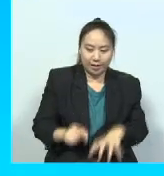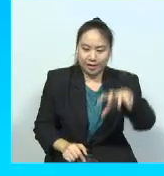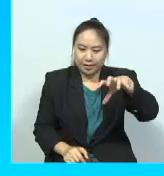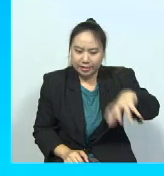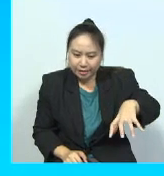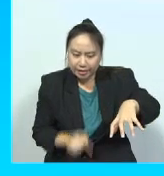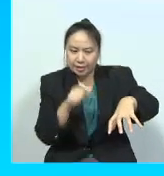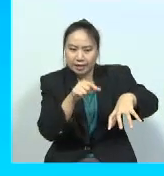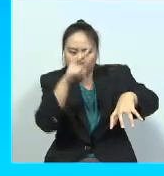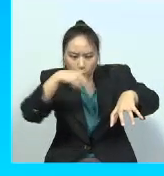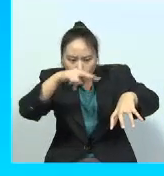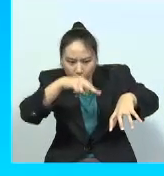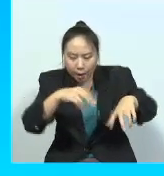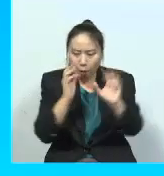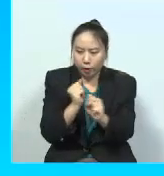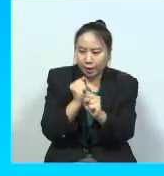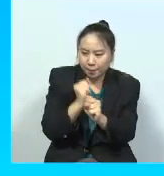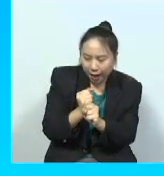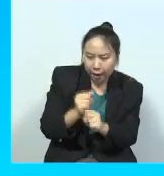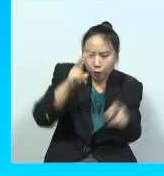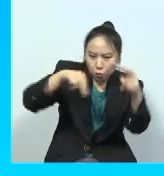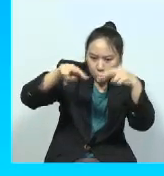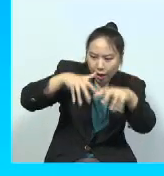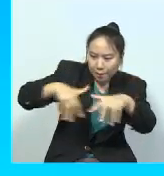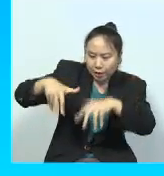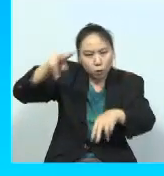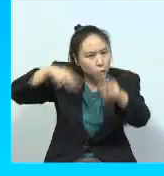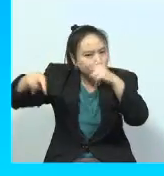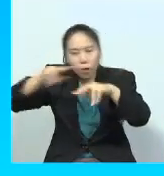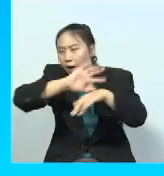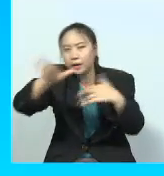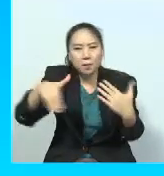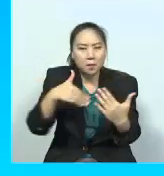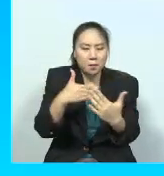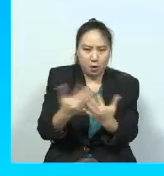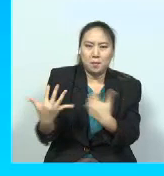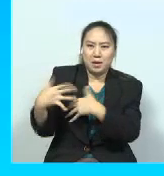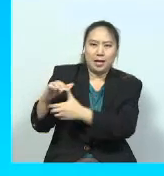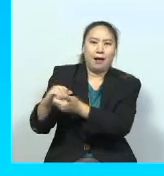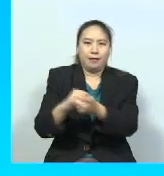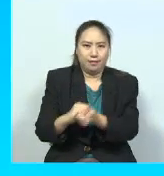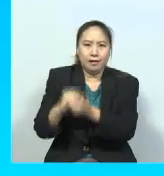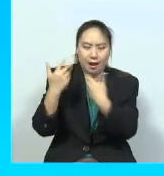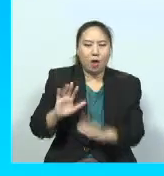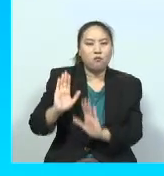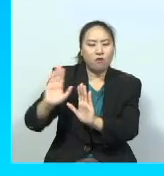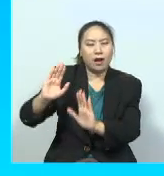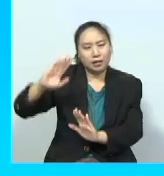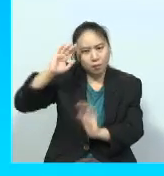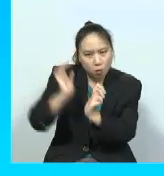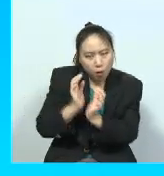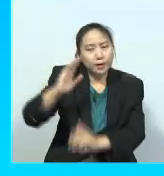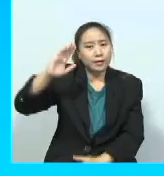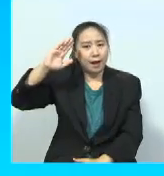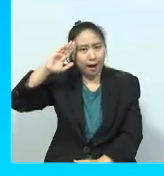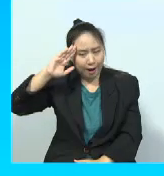ที่เรื่องเจ้าหน้าที่แล้วก็ประชาชนนะคะตอนนี้ประสานเอาไว้หมดแล้วทั้งทุกๆด้านเนี่ยเพื่อที่จะให้ฝ่ายความมั่นคงทั้งตำรว